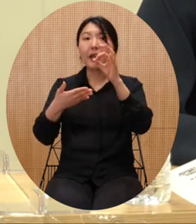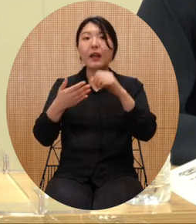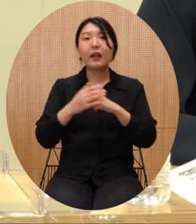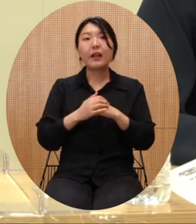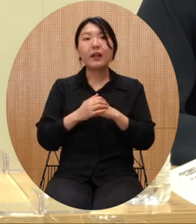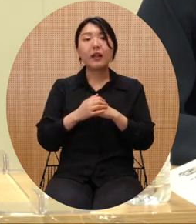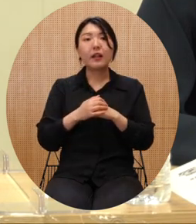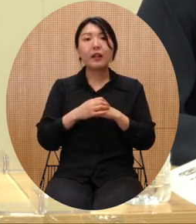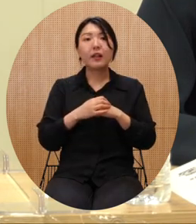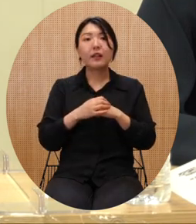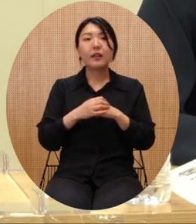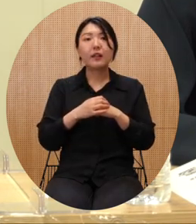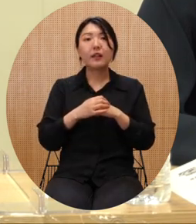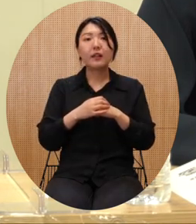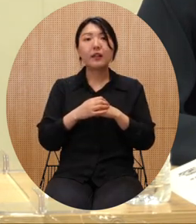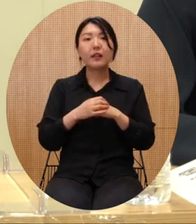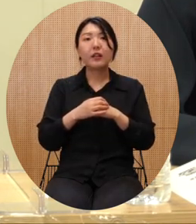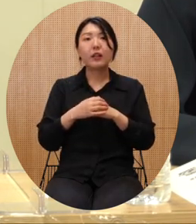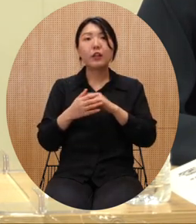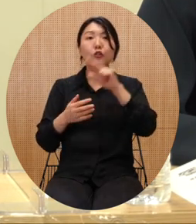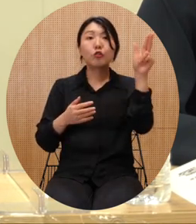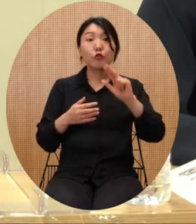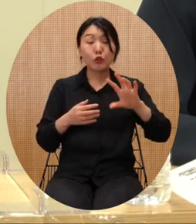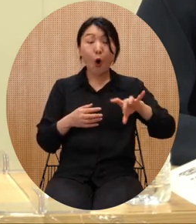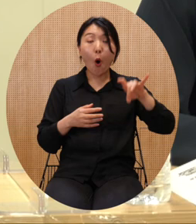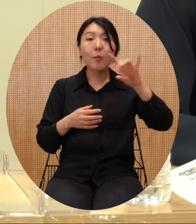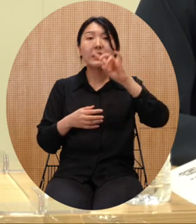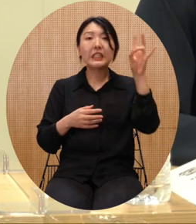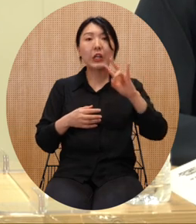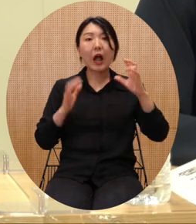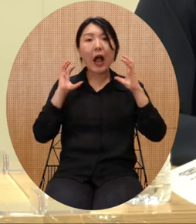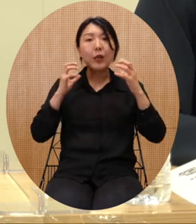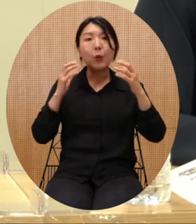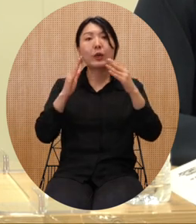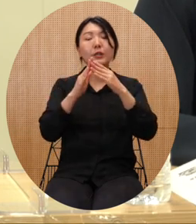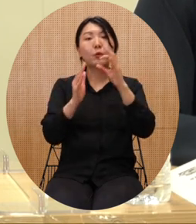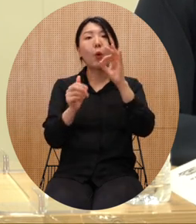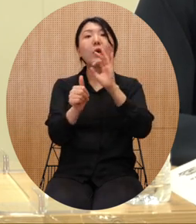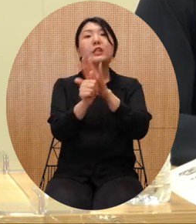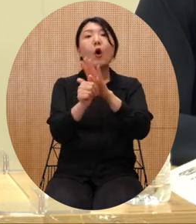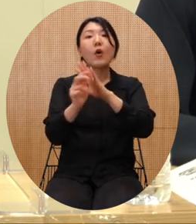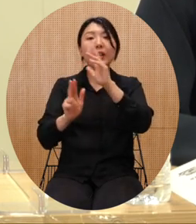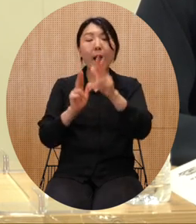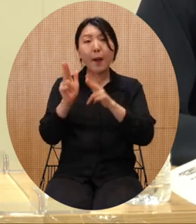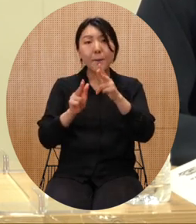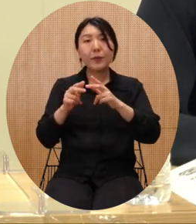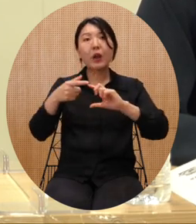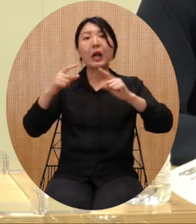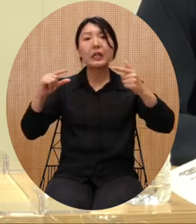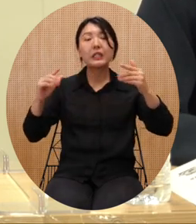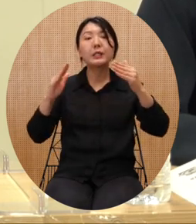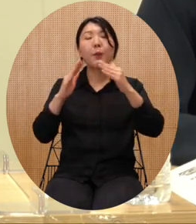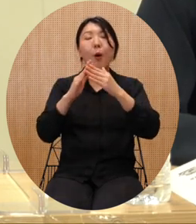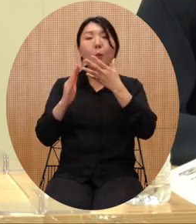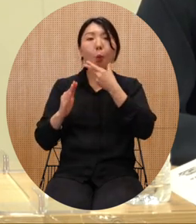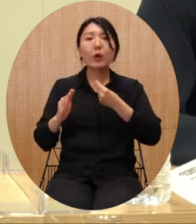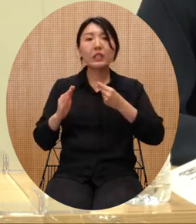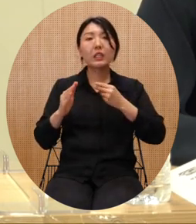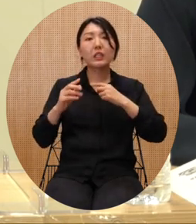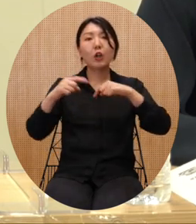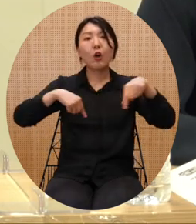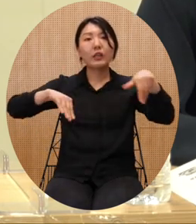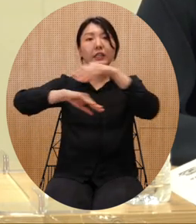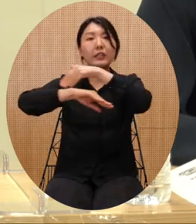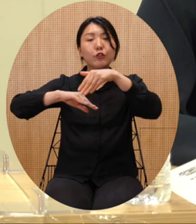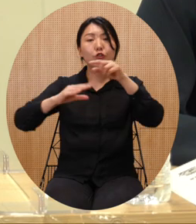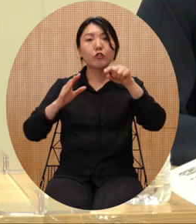하겠습니다. 전국 최초로 시행하는 시흥형 아동주거비 지원 사업은 다양한 주거복지 정책 중 하나로